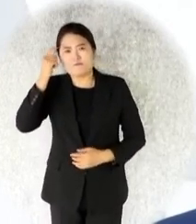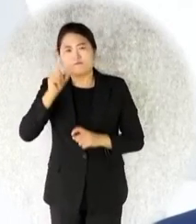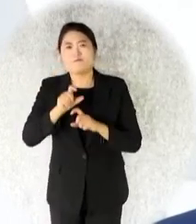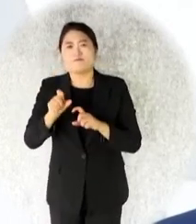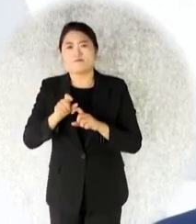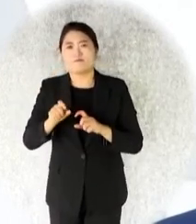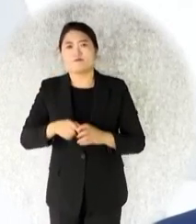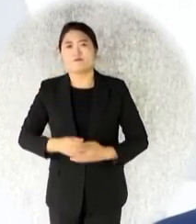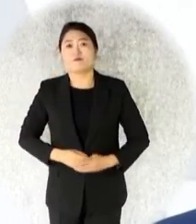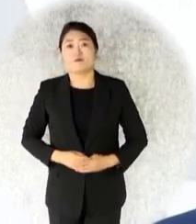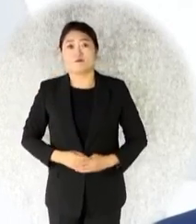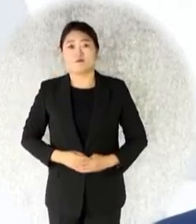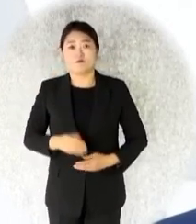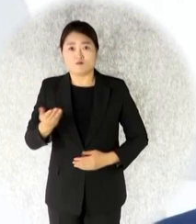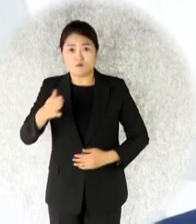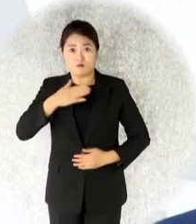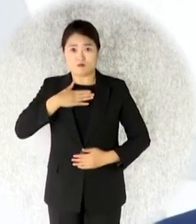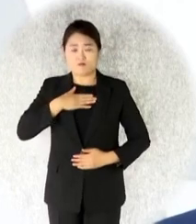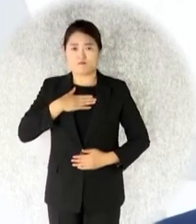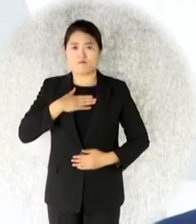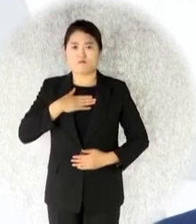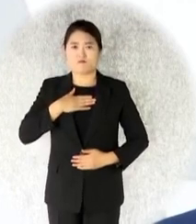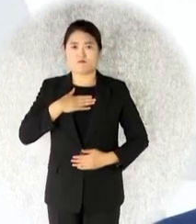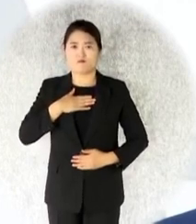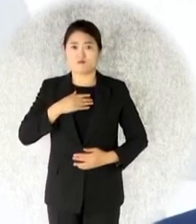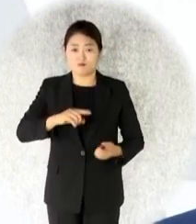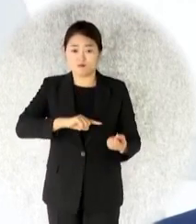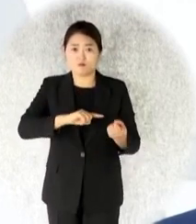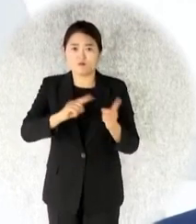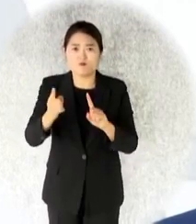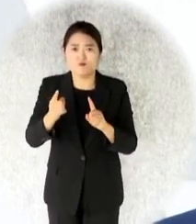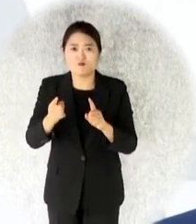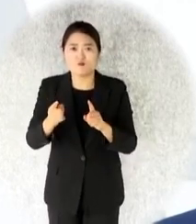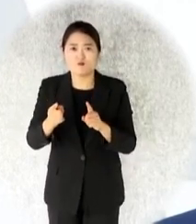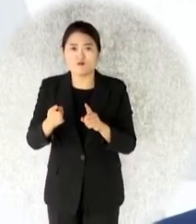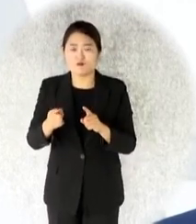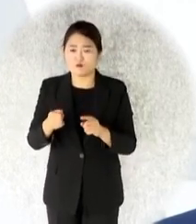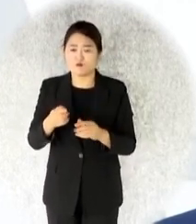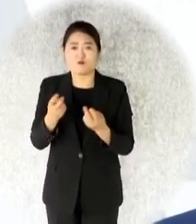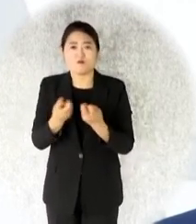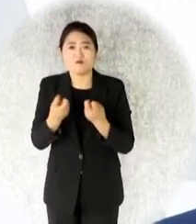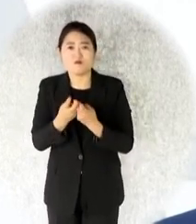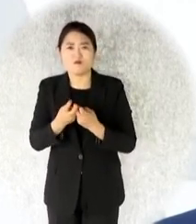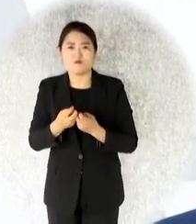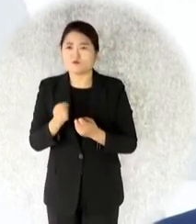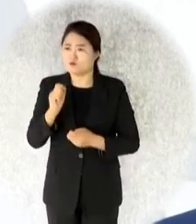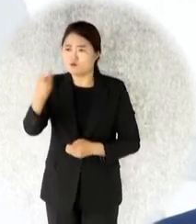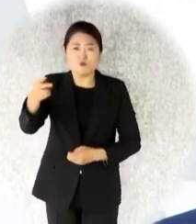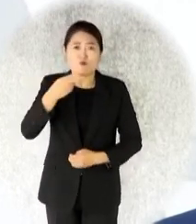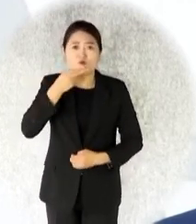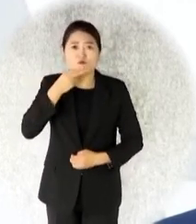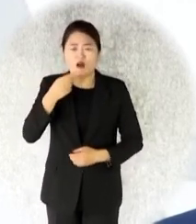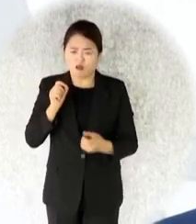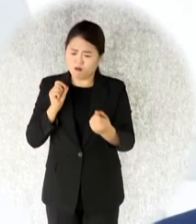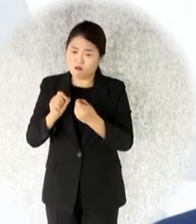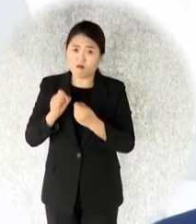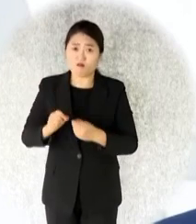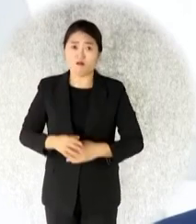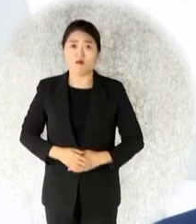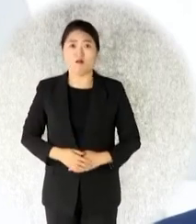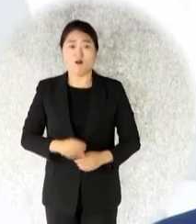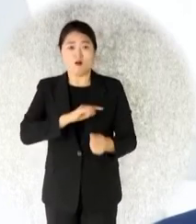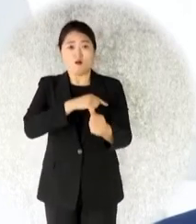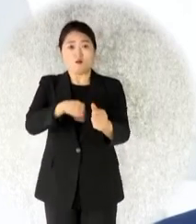하지만 천 회복의 길은 멀리 있지 않다고 생각합니다 교권에 대한 입법